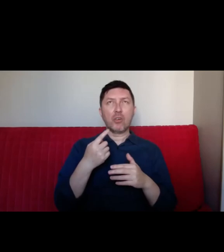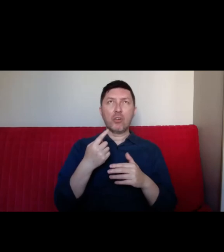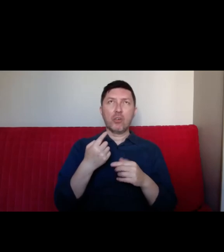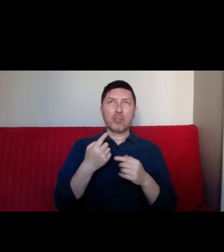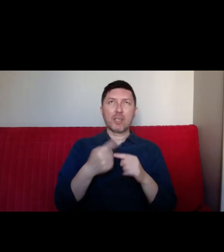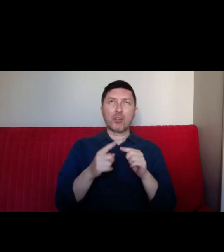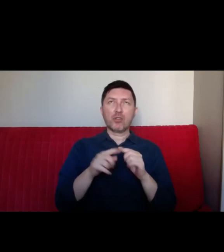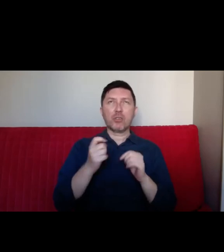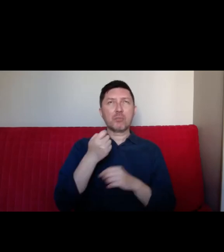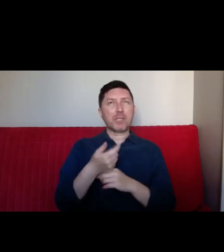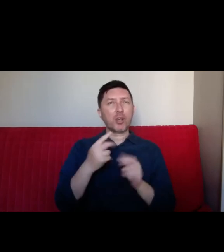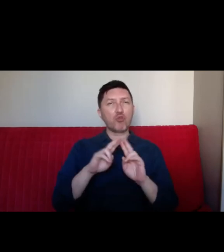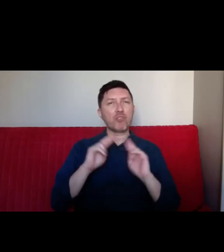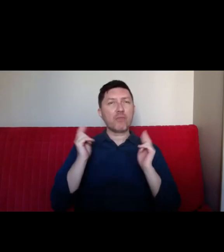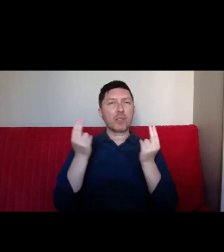said.